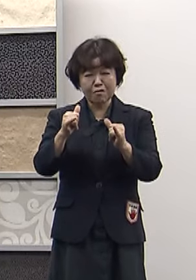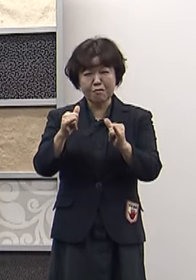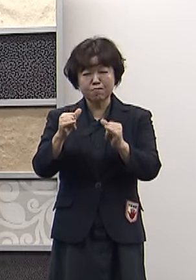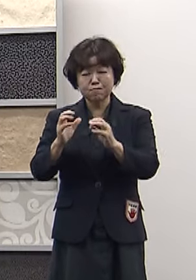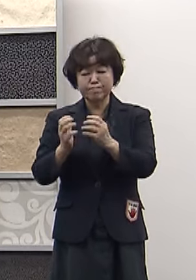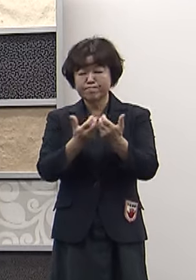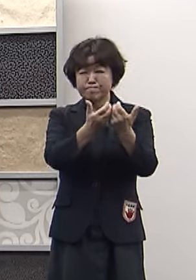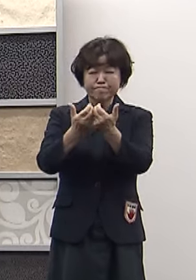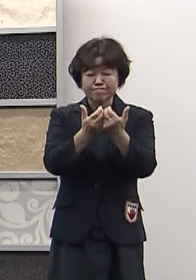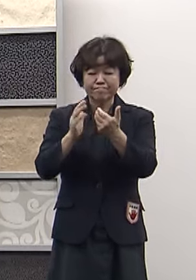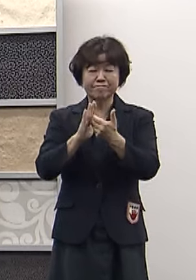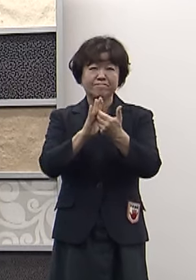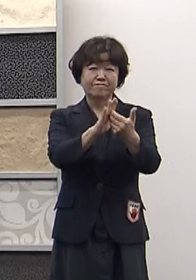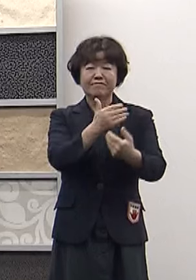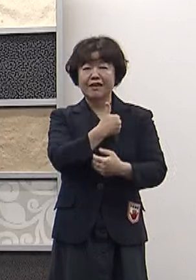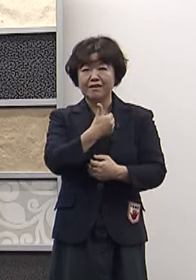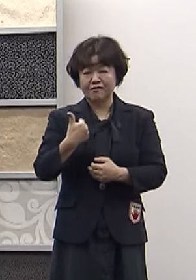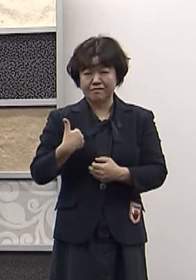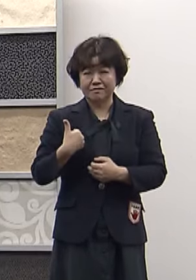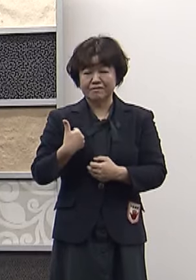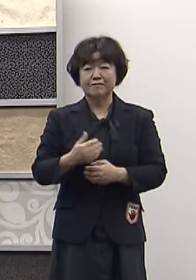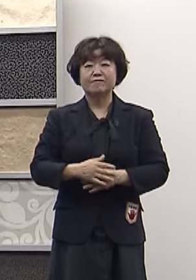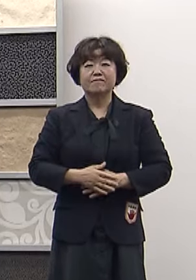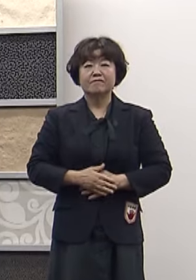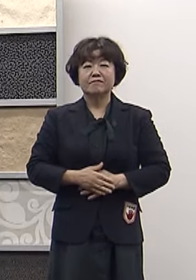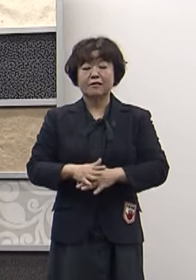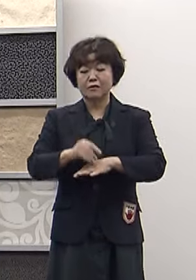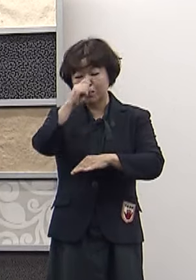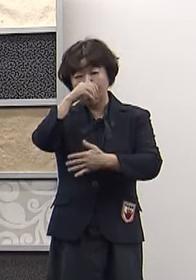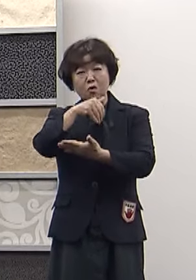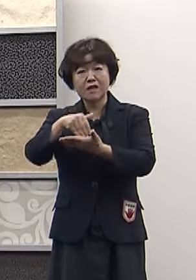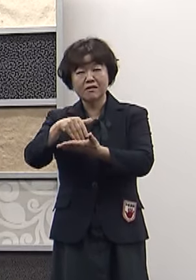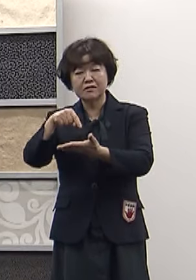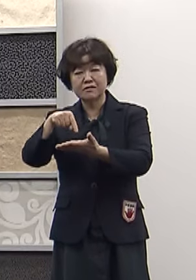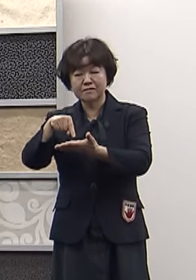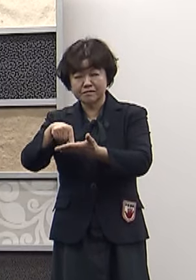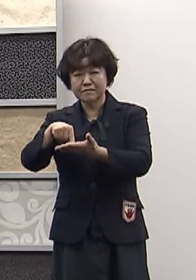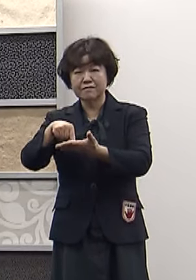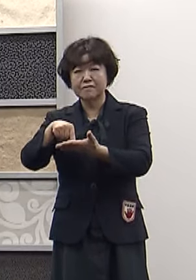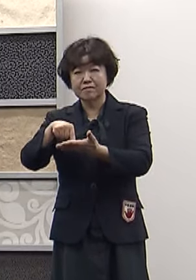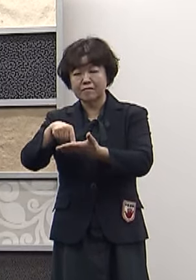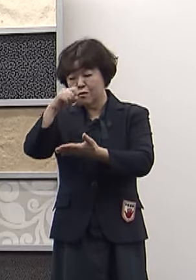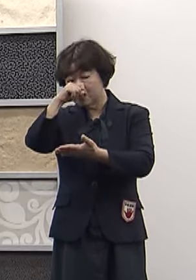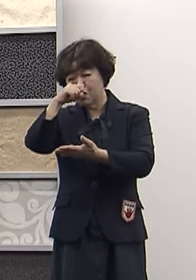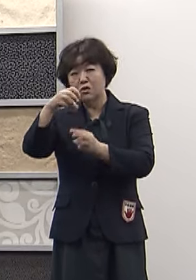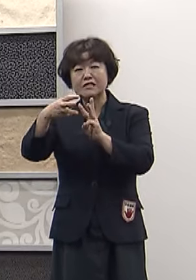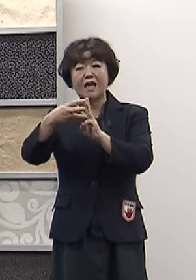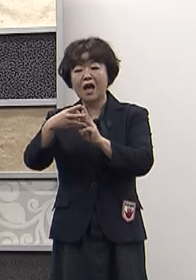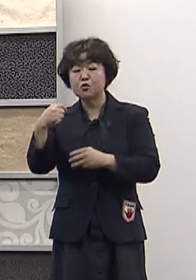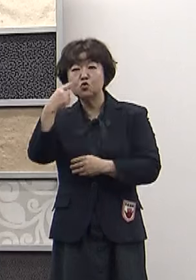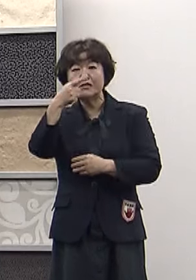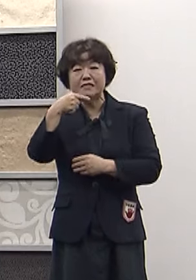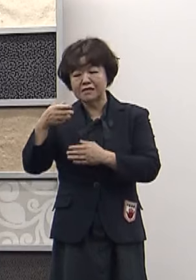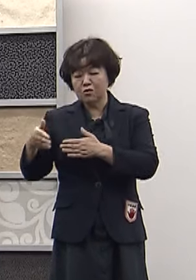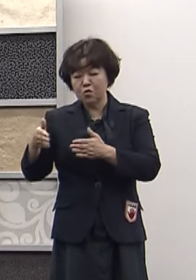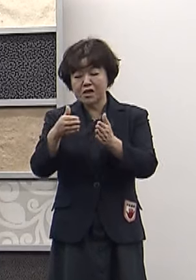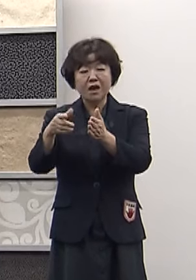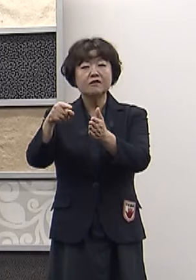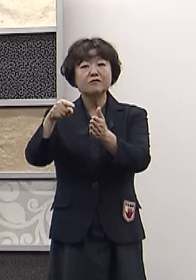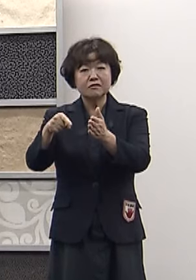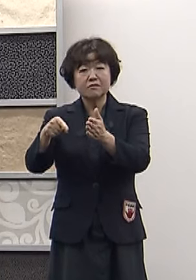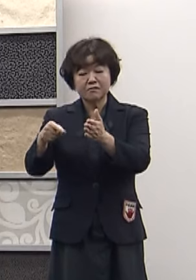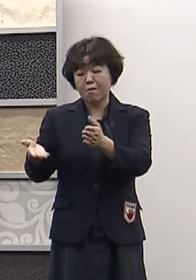ります。そこで、当初予算にはすでにです、吉田口登山道に関するものを計